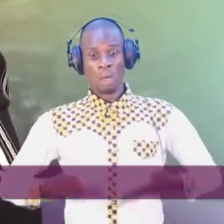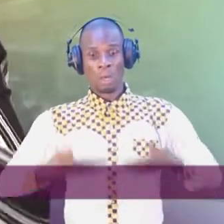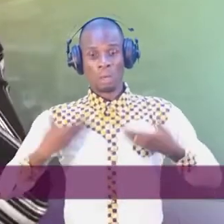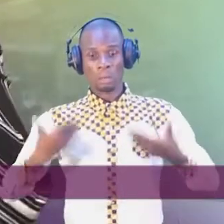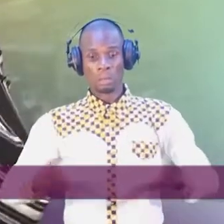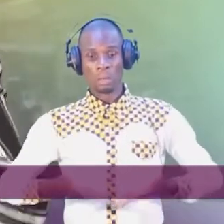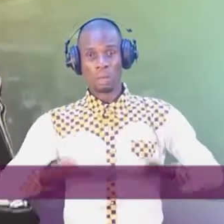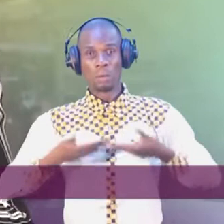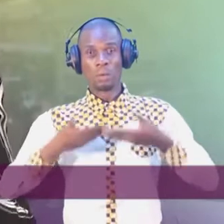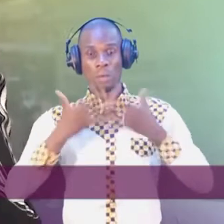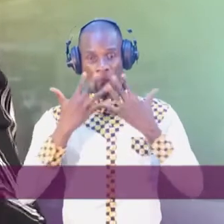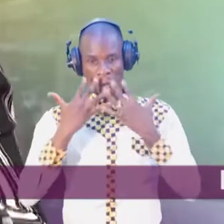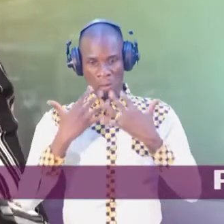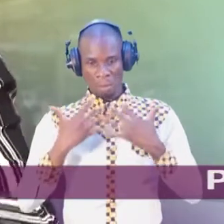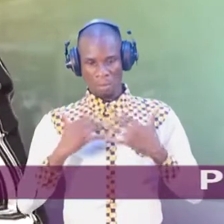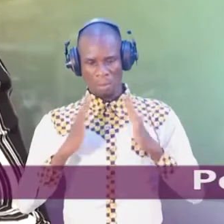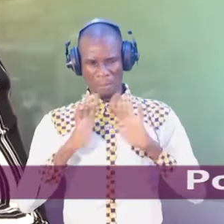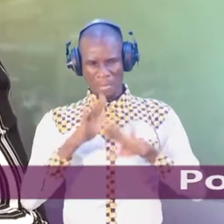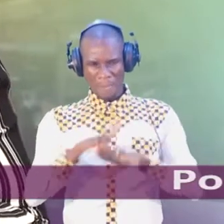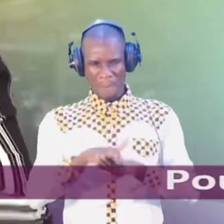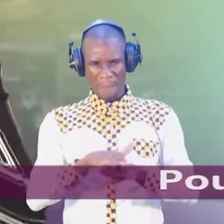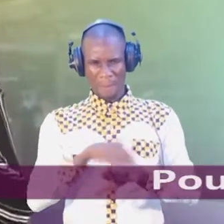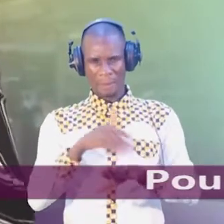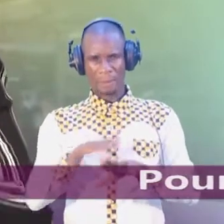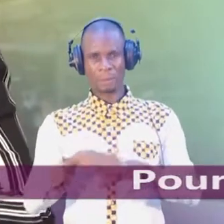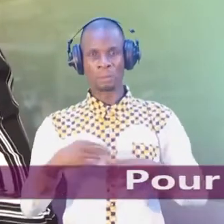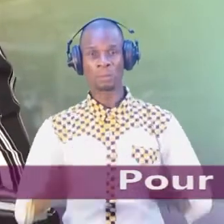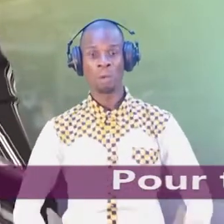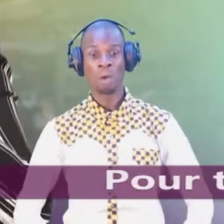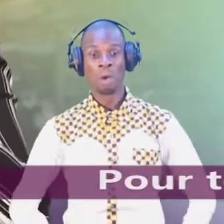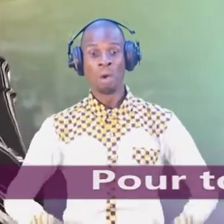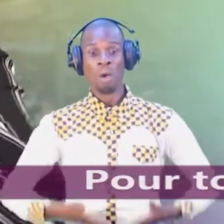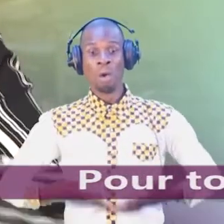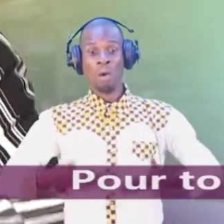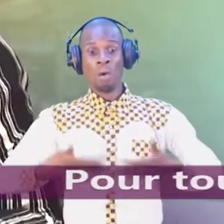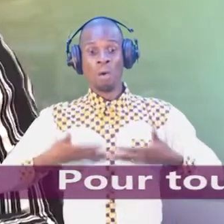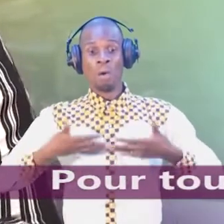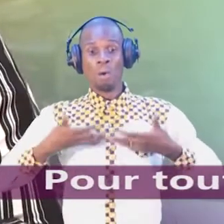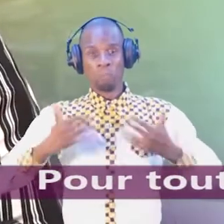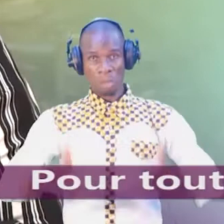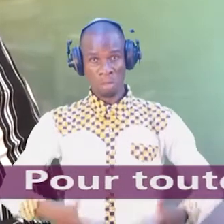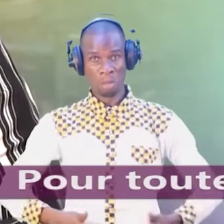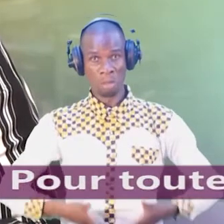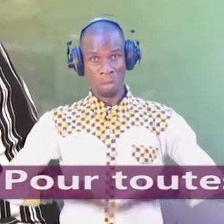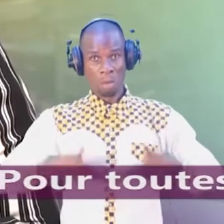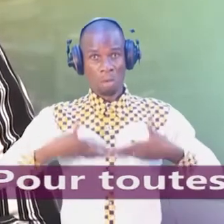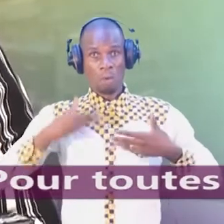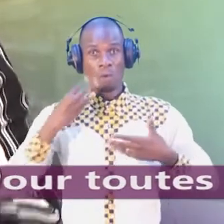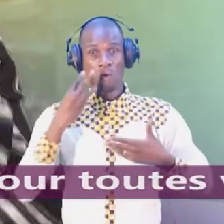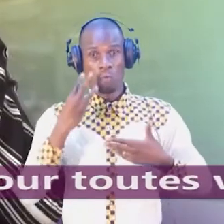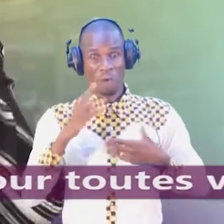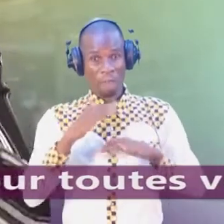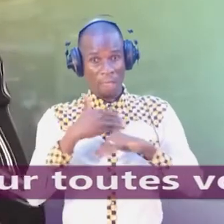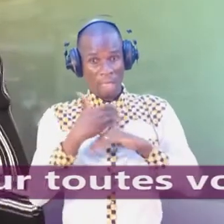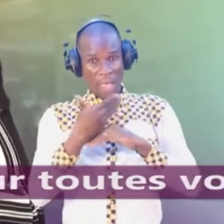mikolo zoni ezali kolanda mokano na yo boya penda kolala sima tango mekasi lala na tango malamu mpe zo